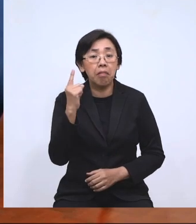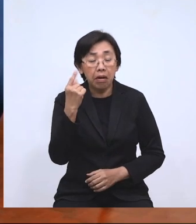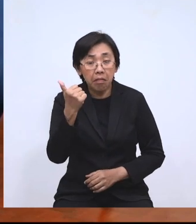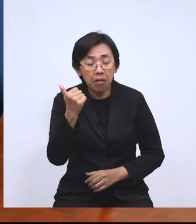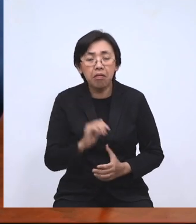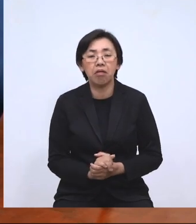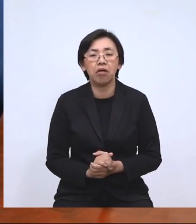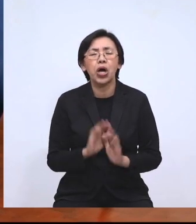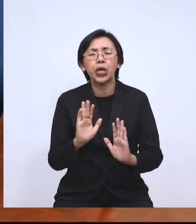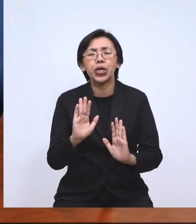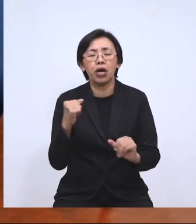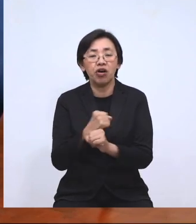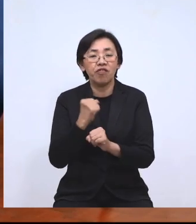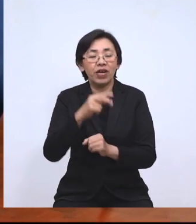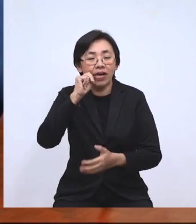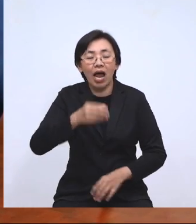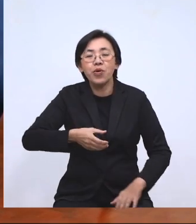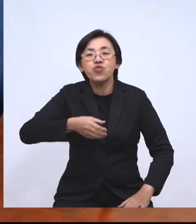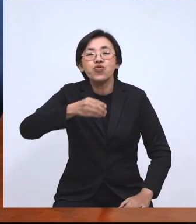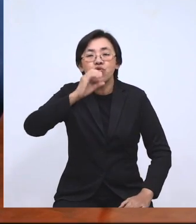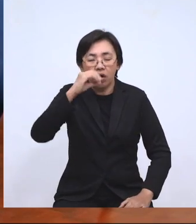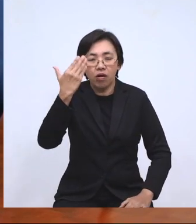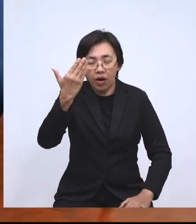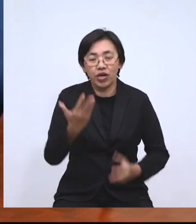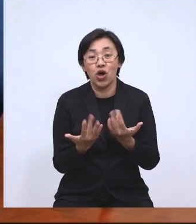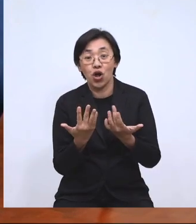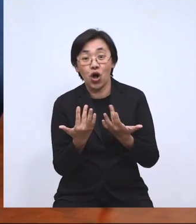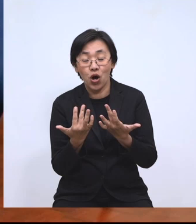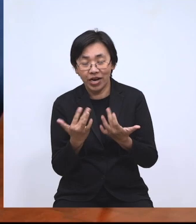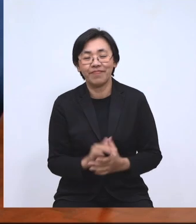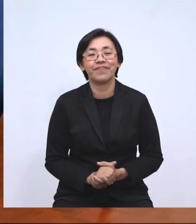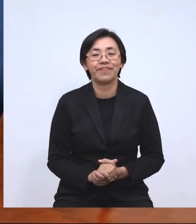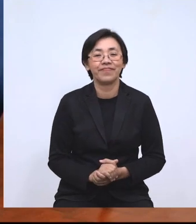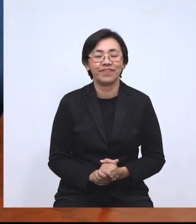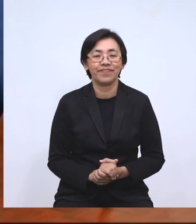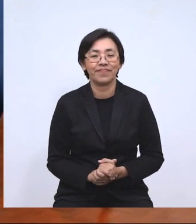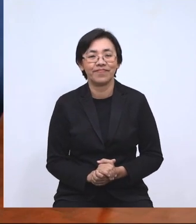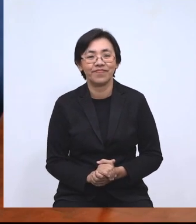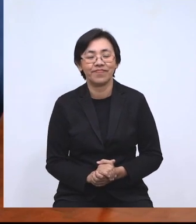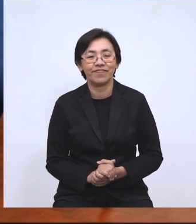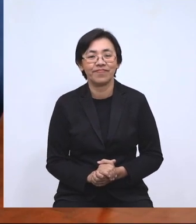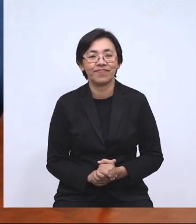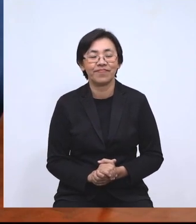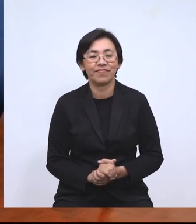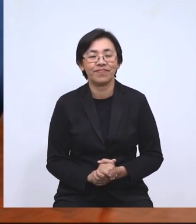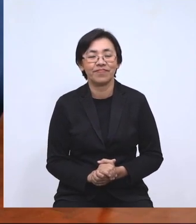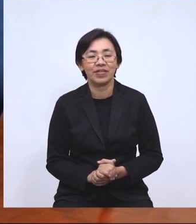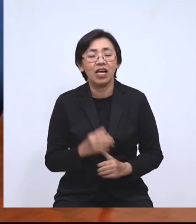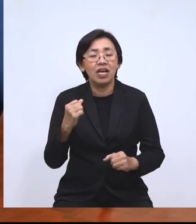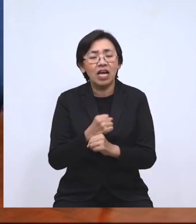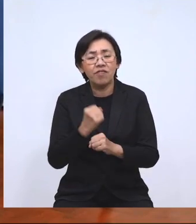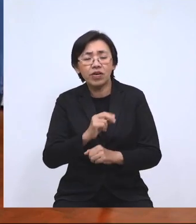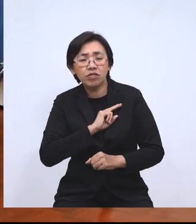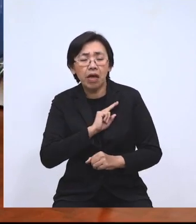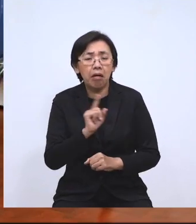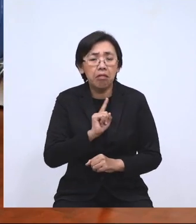เอาใหม่ ได้ครับแต่เดี๋ยวขอขวานฝึกดื่มน้ำก่อนเดี๋ยวขวานรอดูแป๊บหนึ่งนะครับทีนี้ส่วนใหญ่อะค่ะทักษะการช่ว